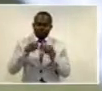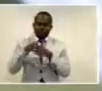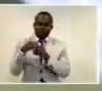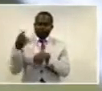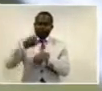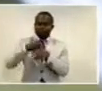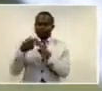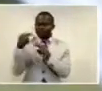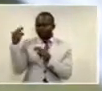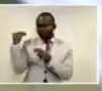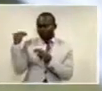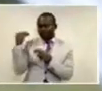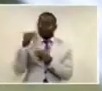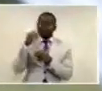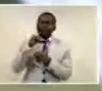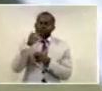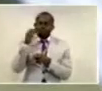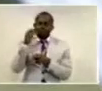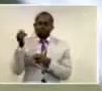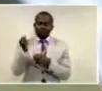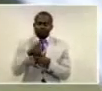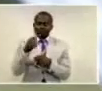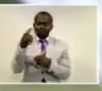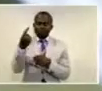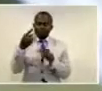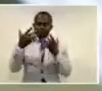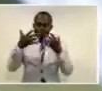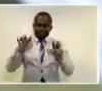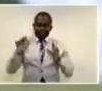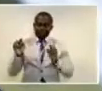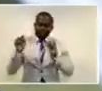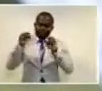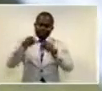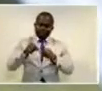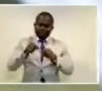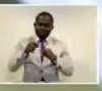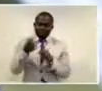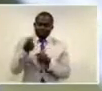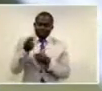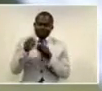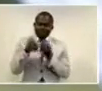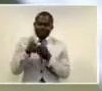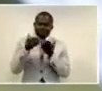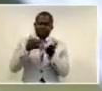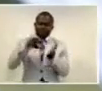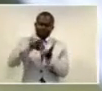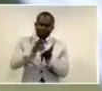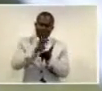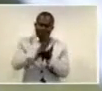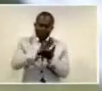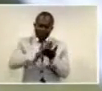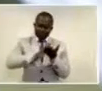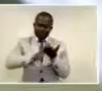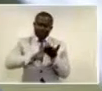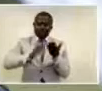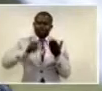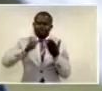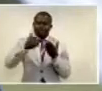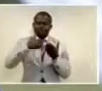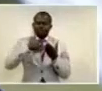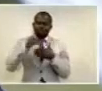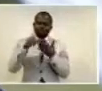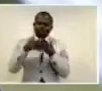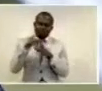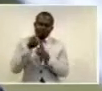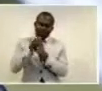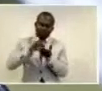minsi yashize nta n'ukwezi gushize baraje tufata amafaranga yari ahari tubishyura igice kuyo twari dufite,